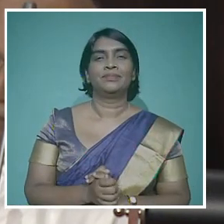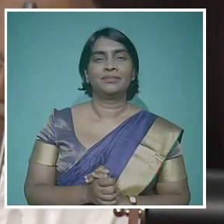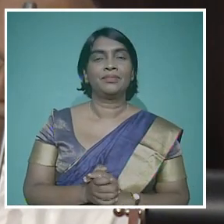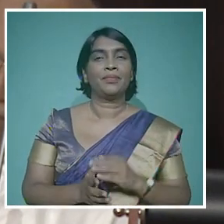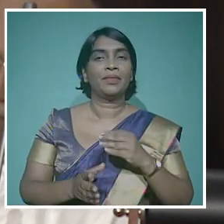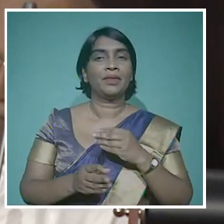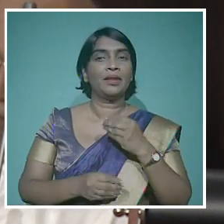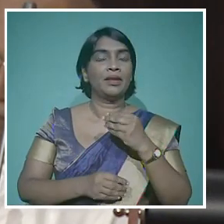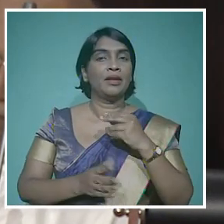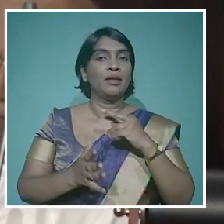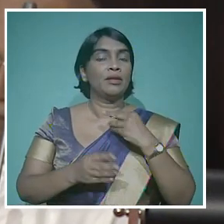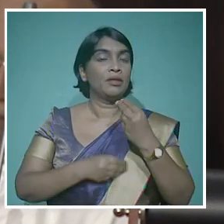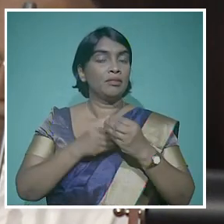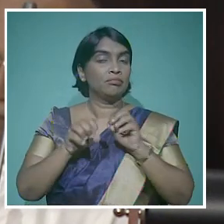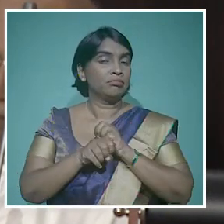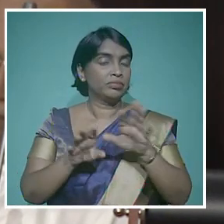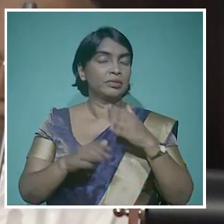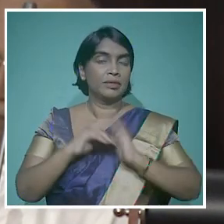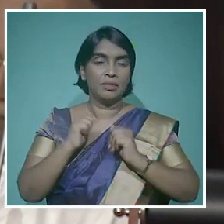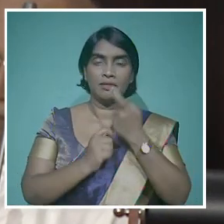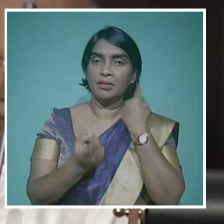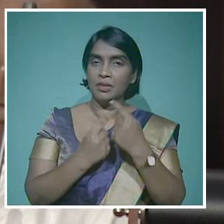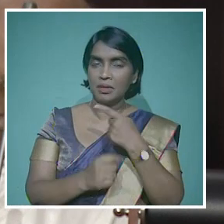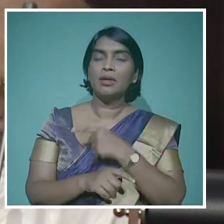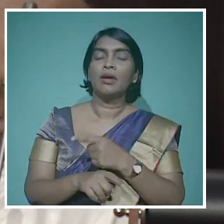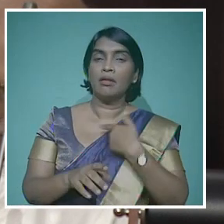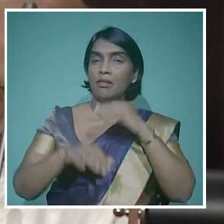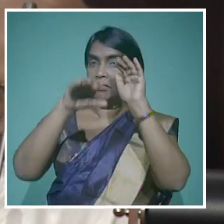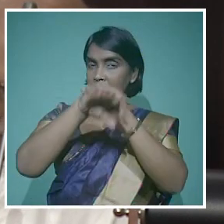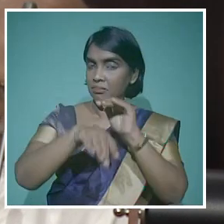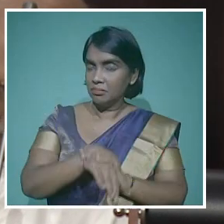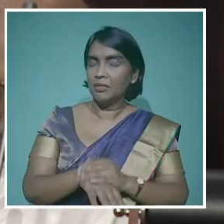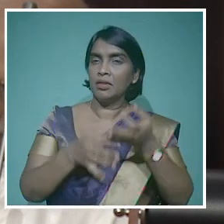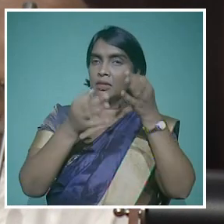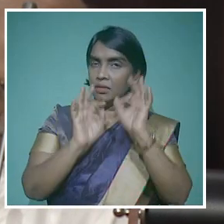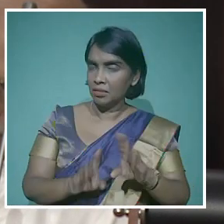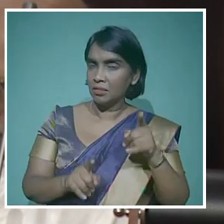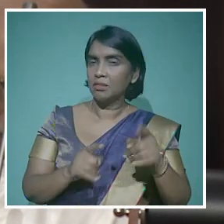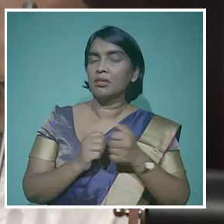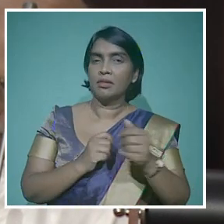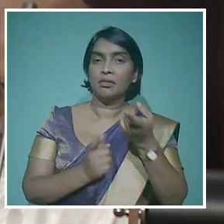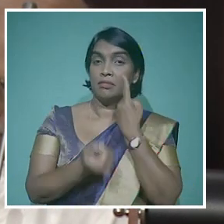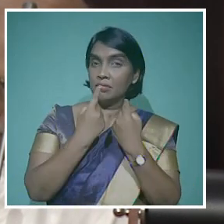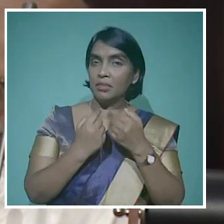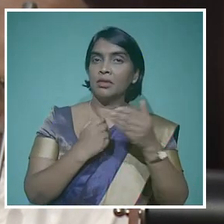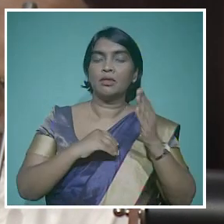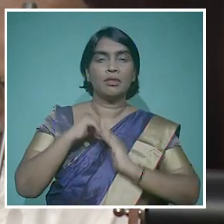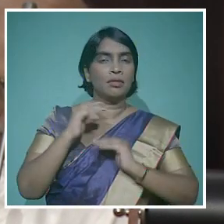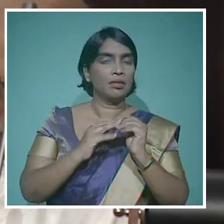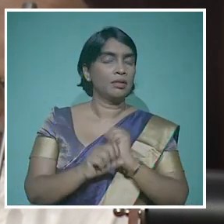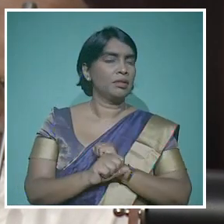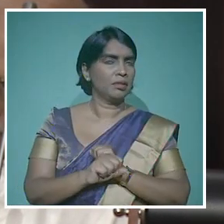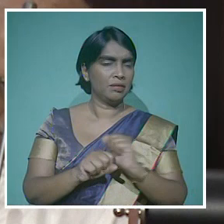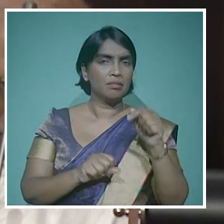ව්‍යාප්ති වැඩසටහන ඇගැයීම සඳහා නව ක්‍රමවේද. නිසි පරිදි හඳුනා ගැනීම හා ක්‍රමවත්ම ඇගැයීම ලක් කිරීම ක්‍රමවේදයක් නොමැති